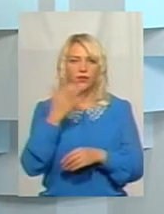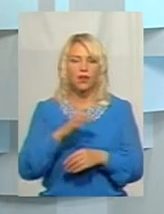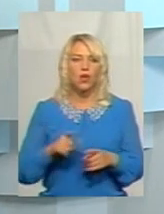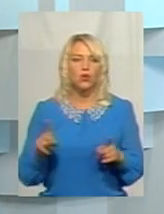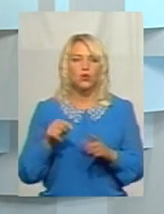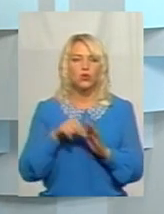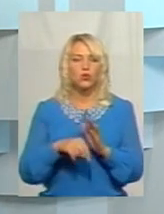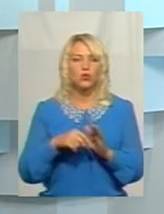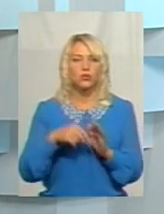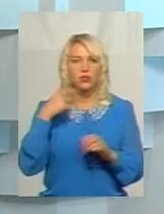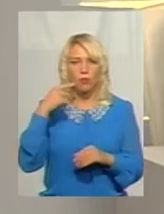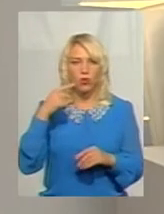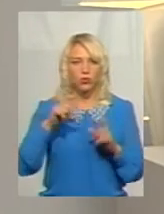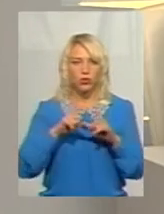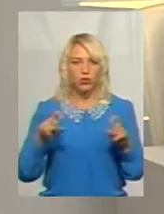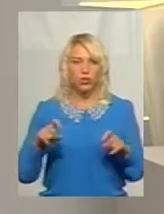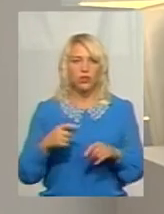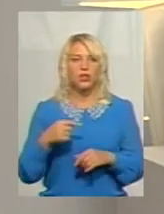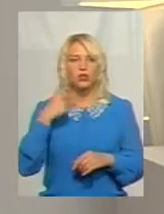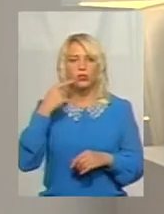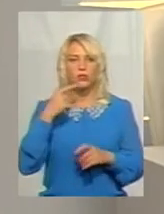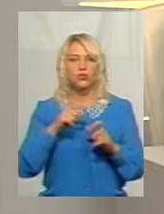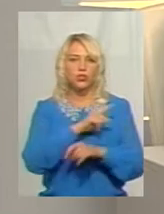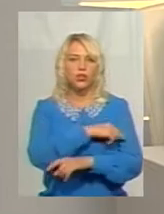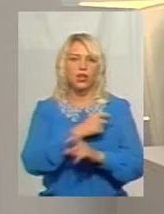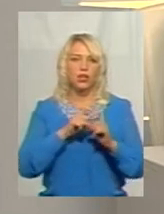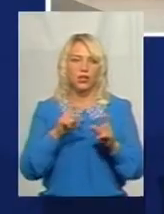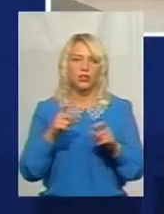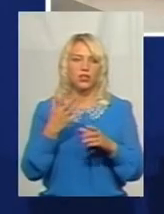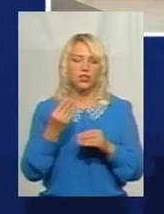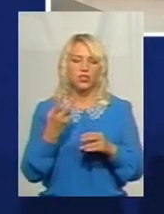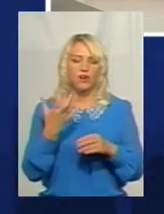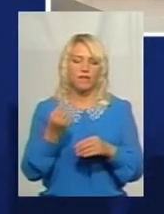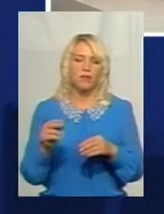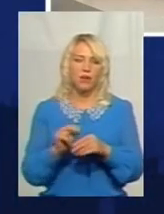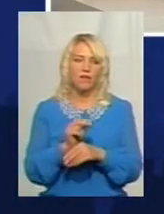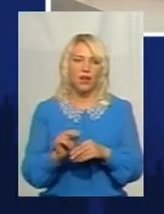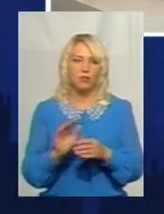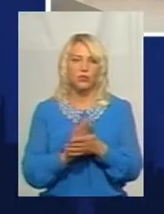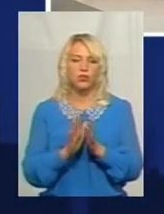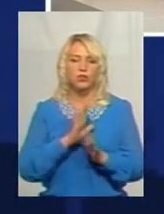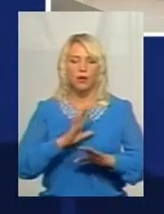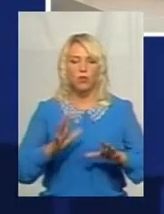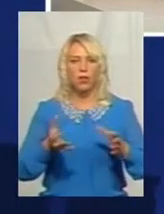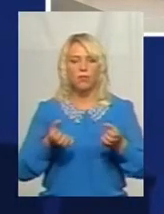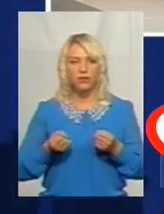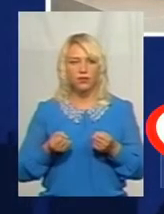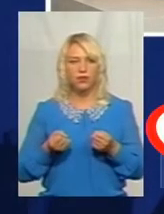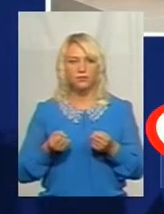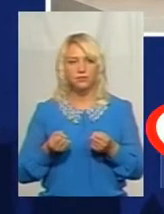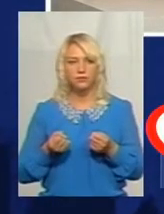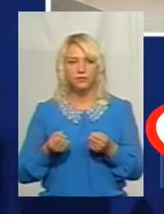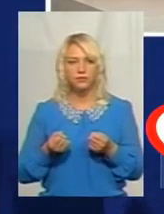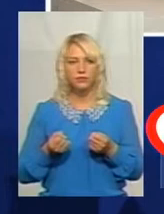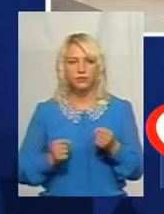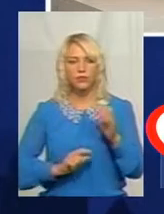клініки? Стоматологічна клініка, дещо ми ще виправляємо ситуацію. Не була прийнята